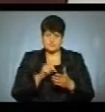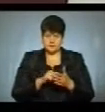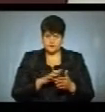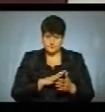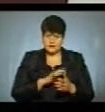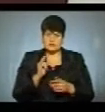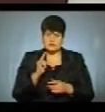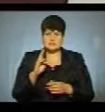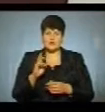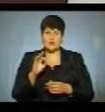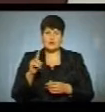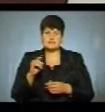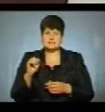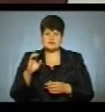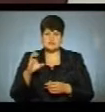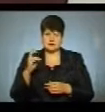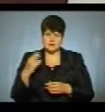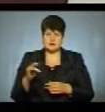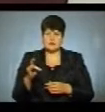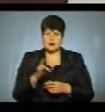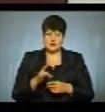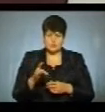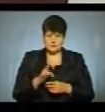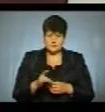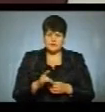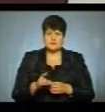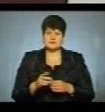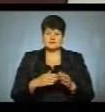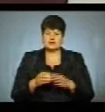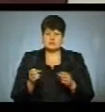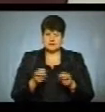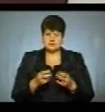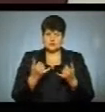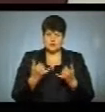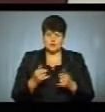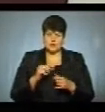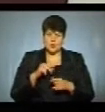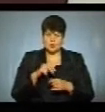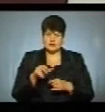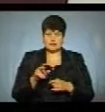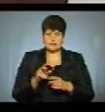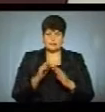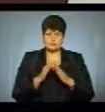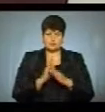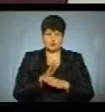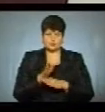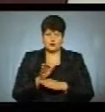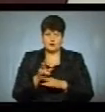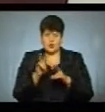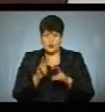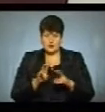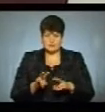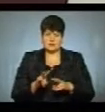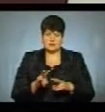району, повідомила речниця Держпродспоживслужби Наталія Грисько. Фахівці служби сьогодні ходили по дворах та оглядали худобу, міряли